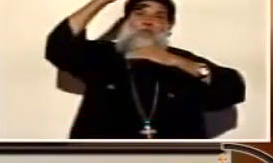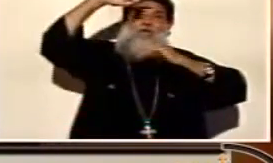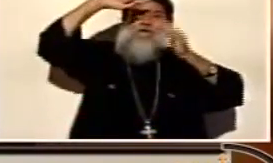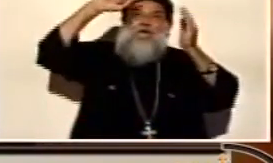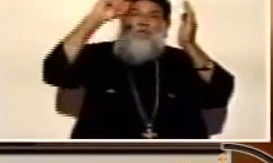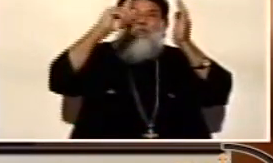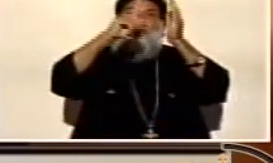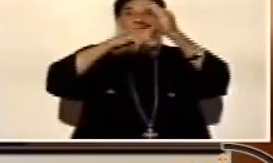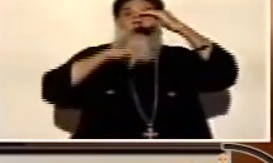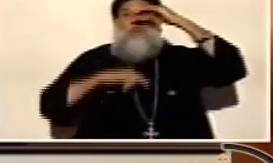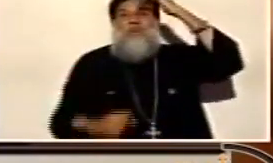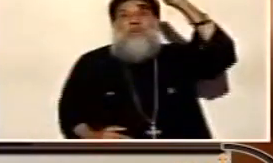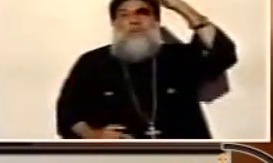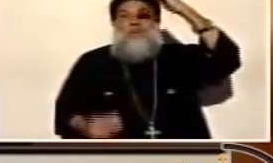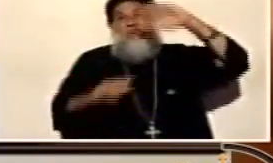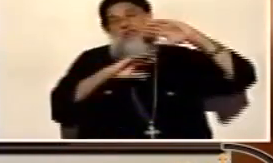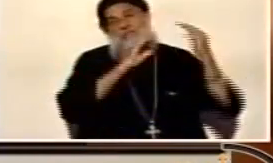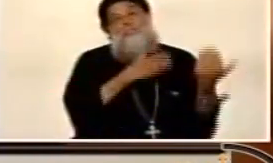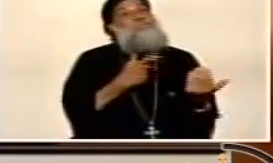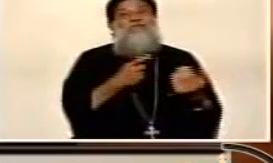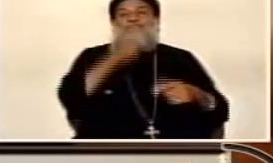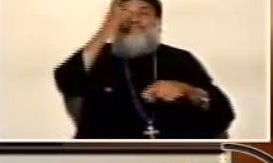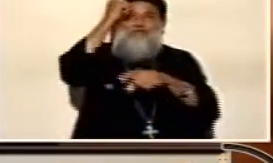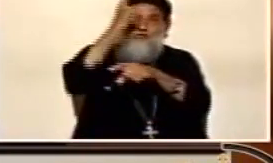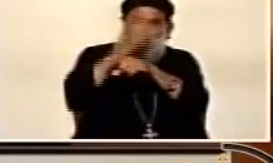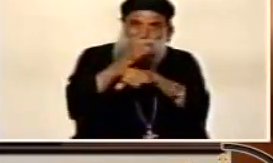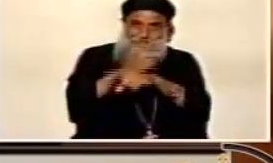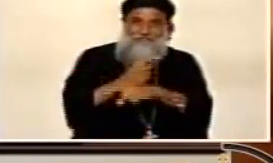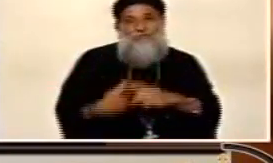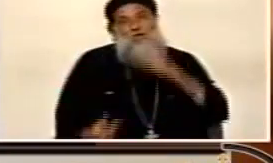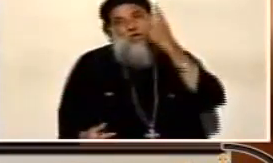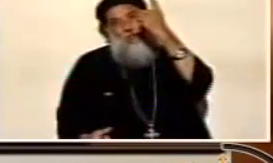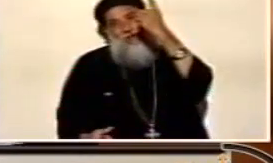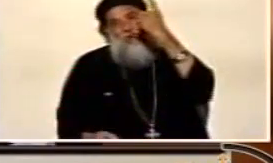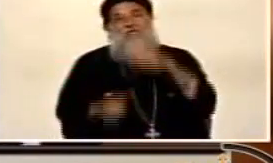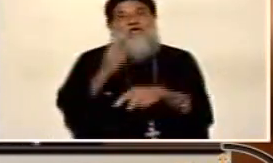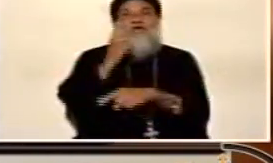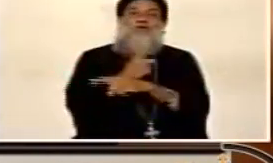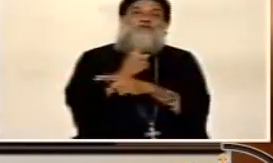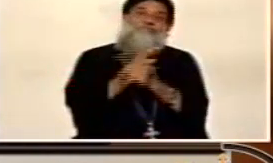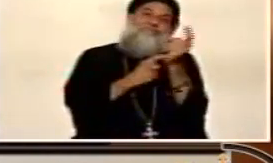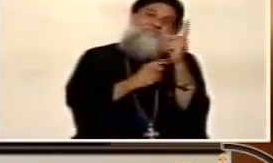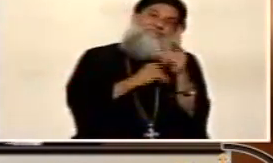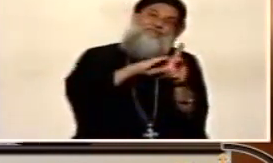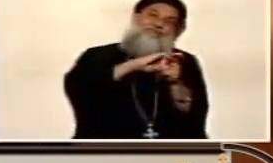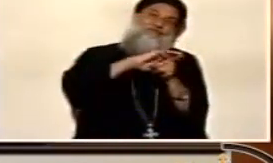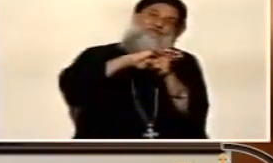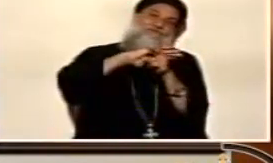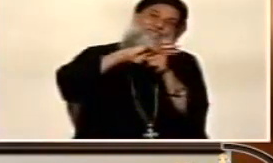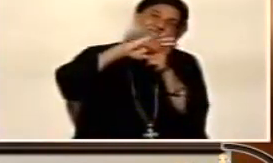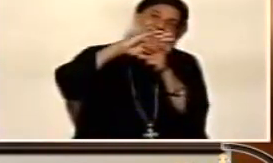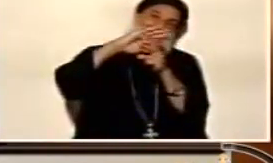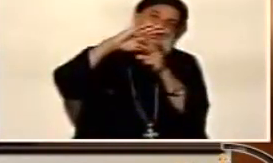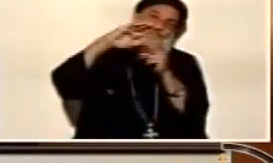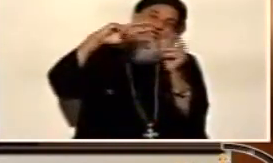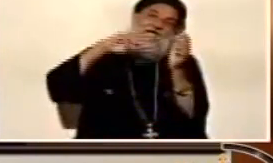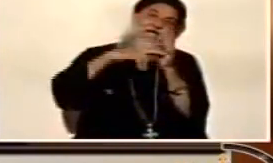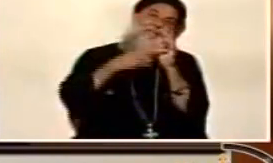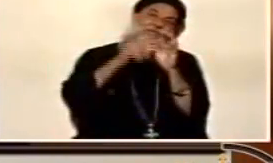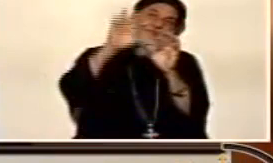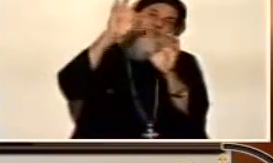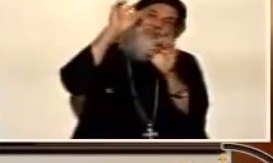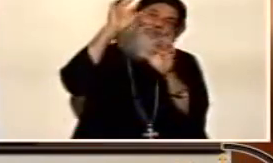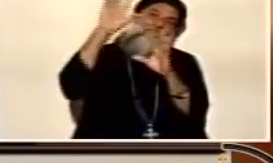الكاتيجوري بتاع المؤمنين. يعني لما نرتب يطلع الرسل والشهداء أول عينات.